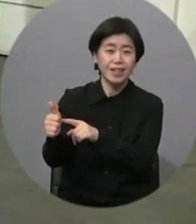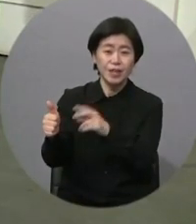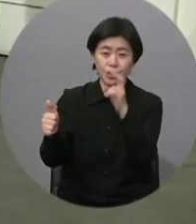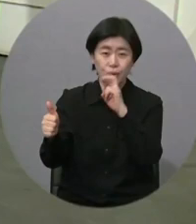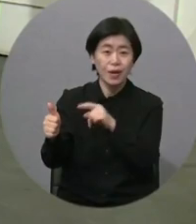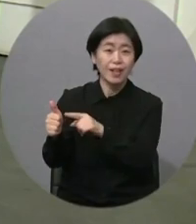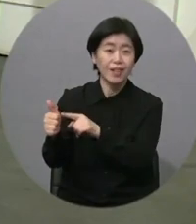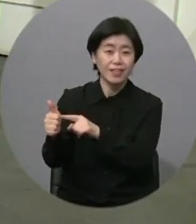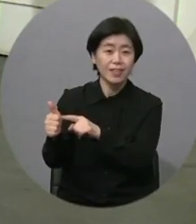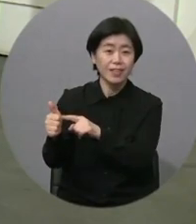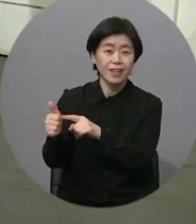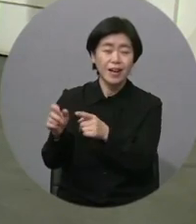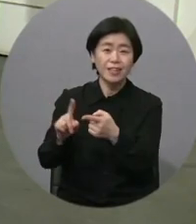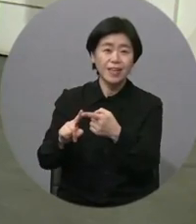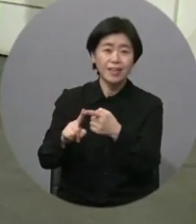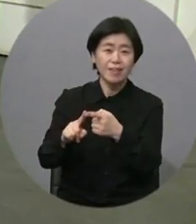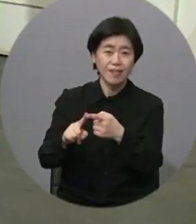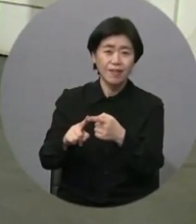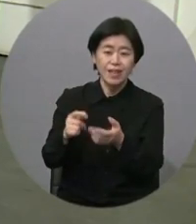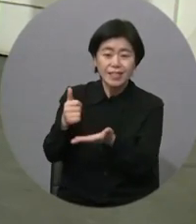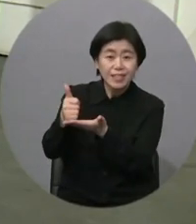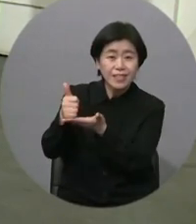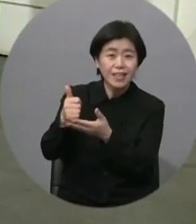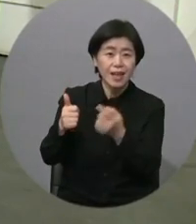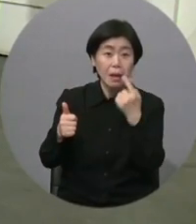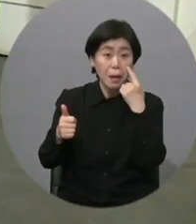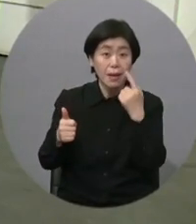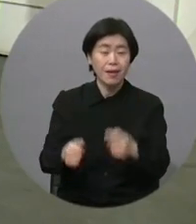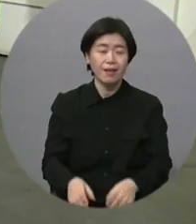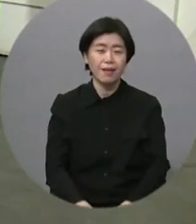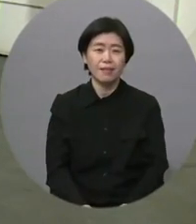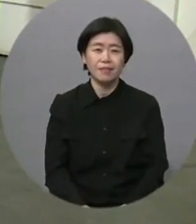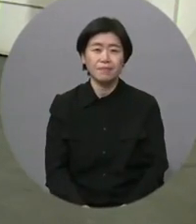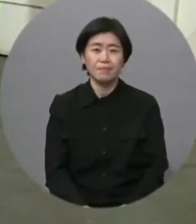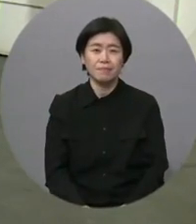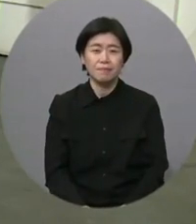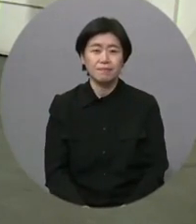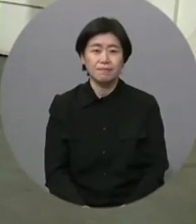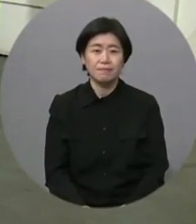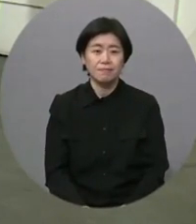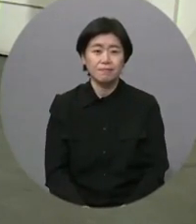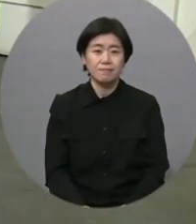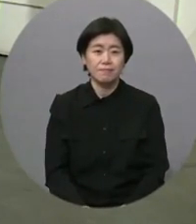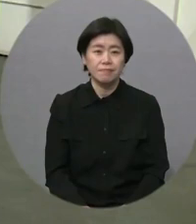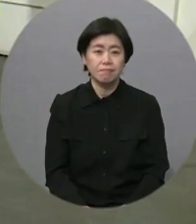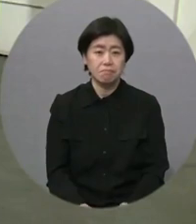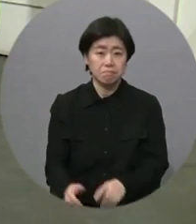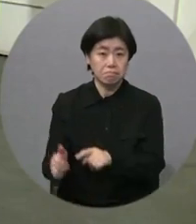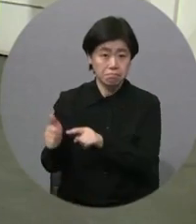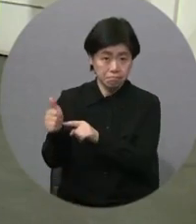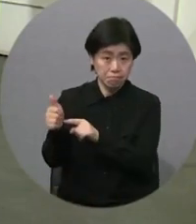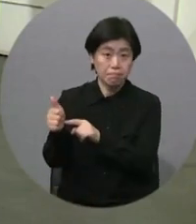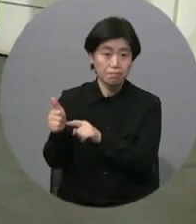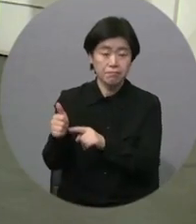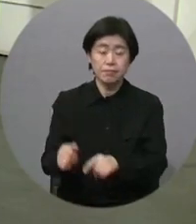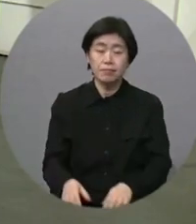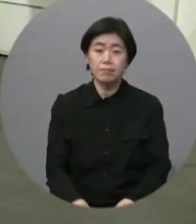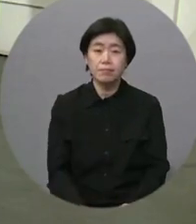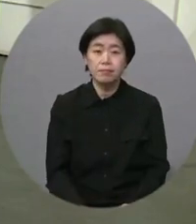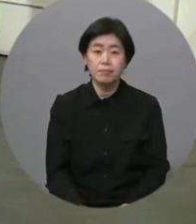해주신다. 우리 제임스 네. 킹은 이런 사람이야. 되게 멋진 사람이야. 어, 제임스 킹은